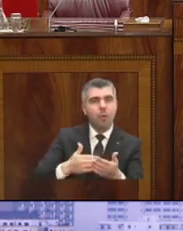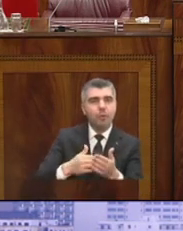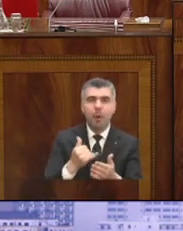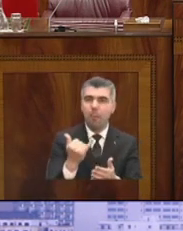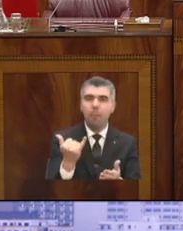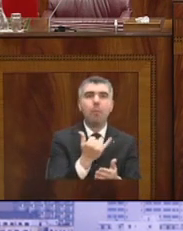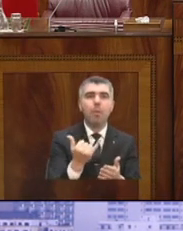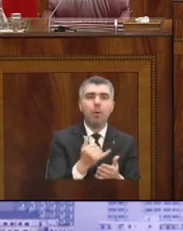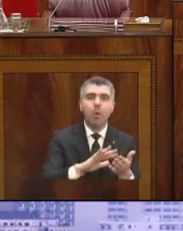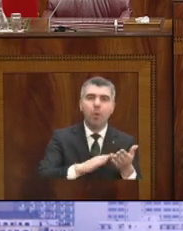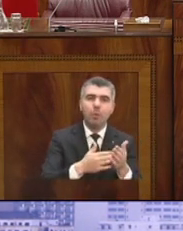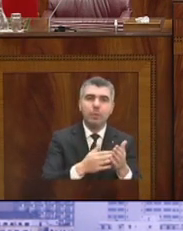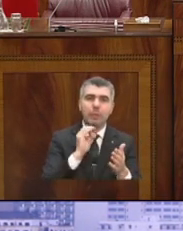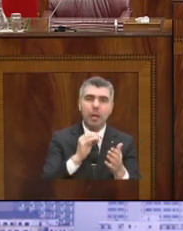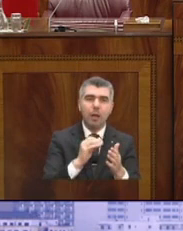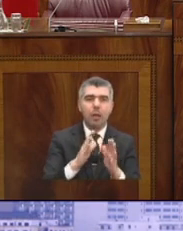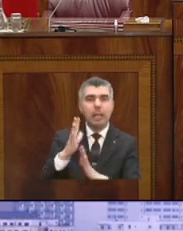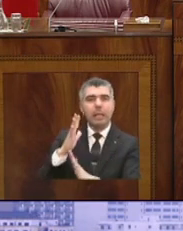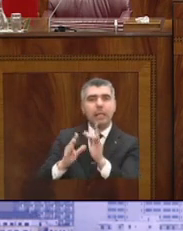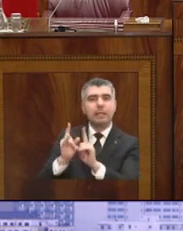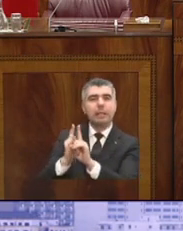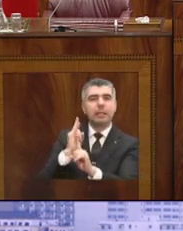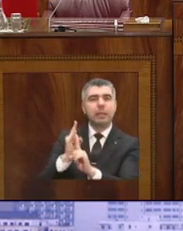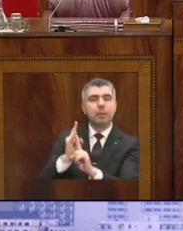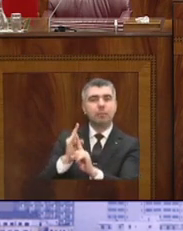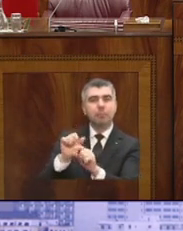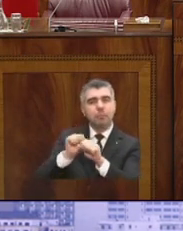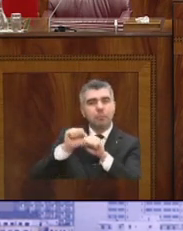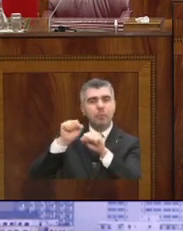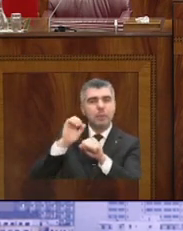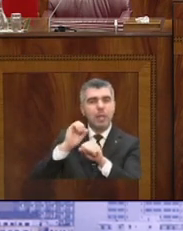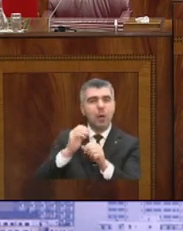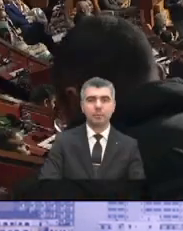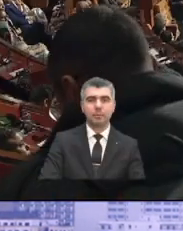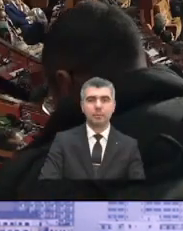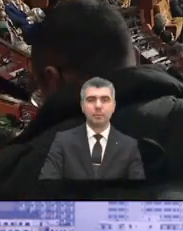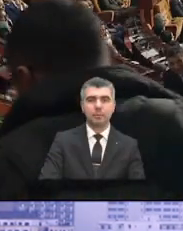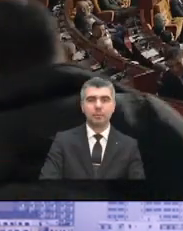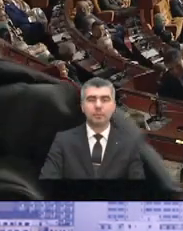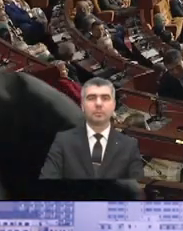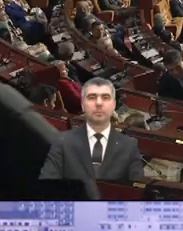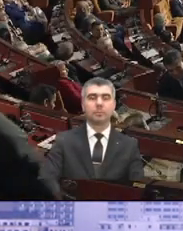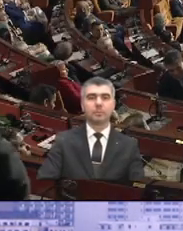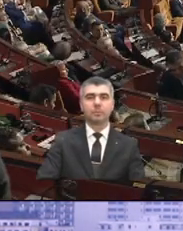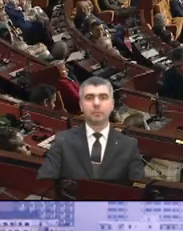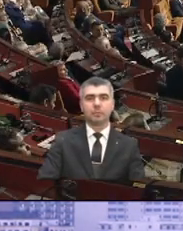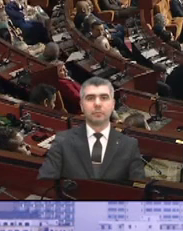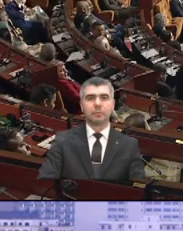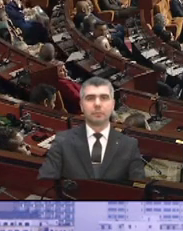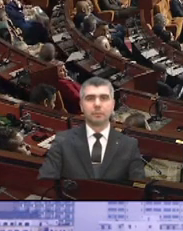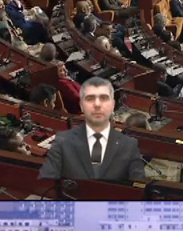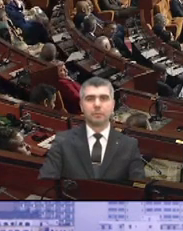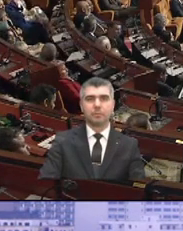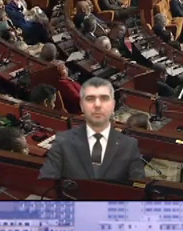ومجلس ممثلين مجلس النوب في نقاشات عموميه مهمه مرتبطه بالقدره الشرائيه وعلى الاخضر الى غير ذلك كله مع